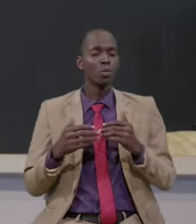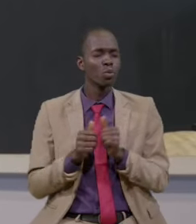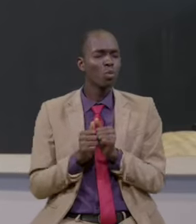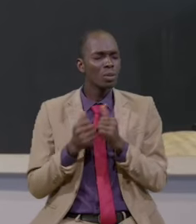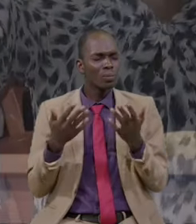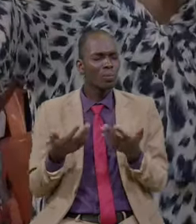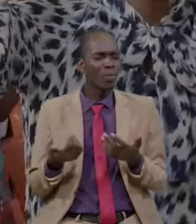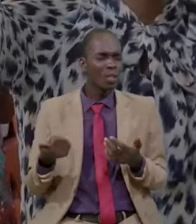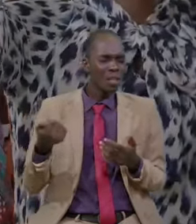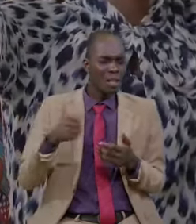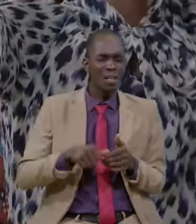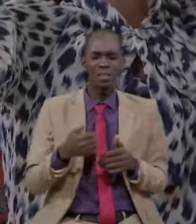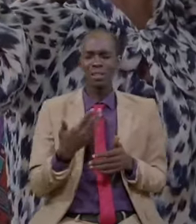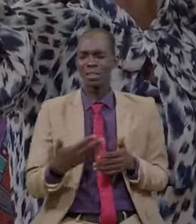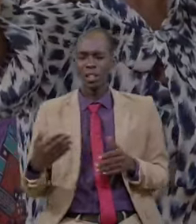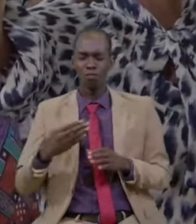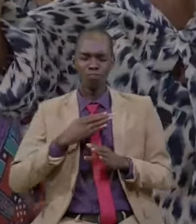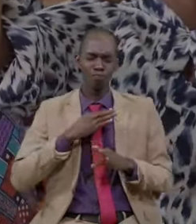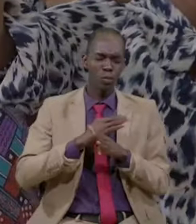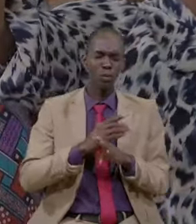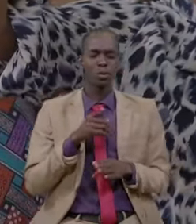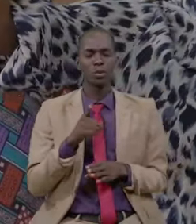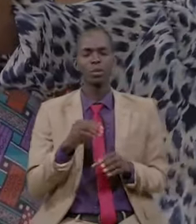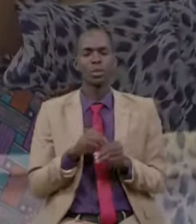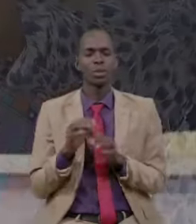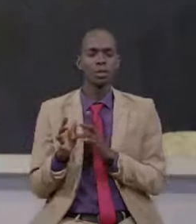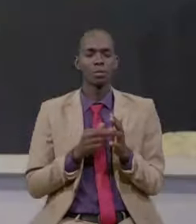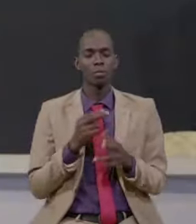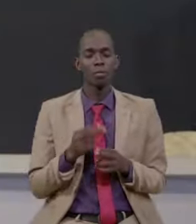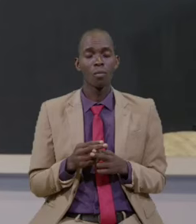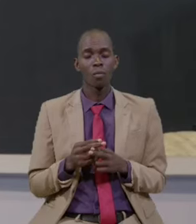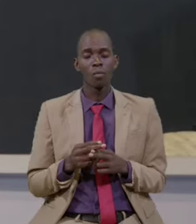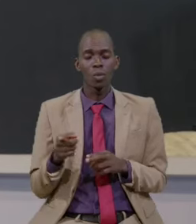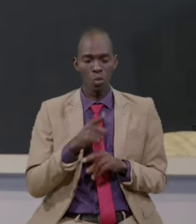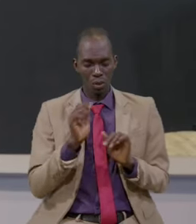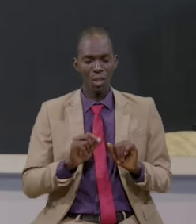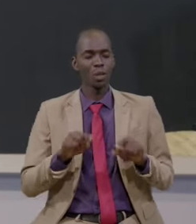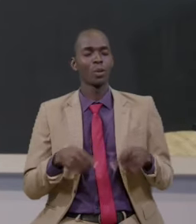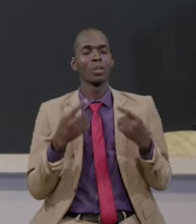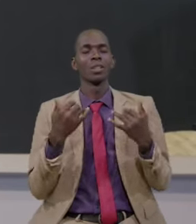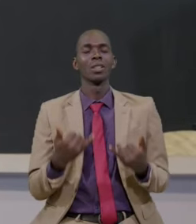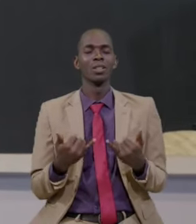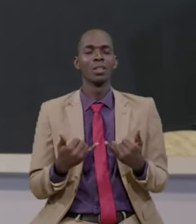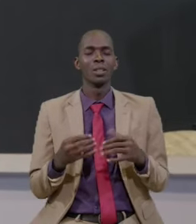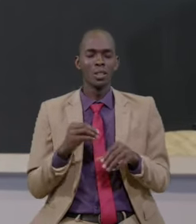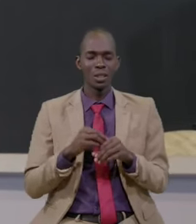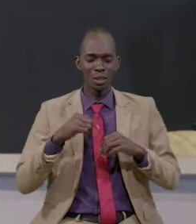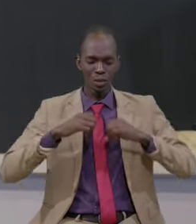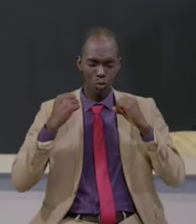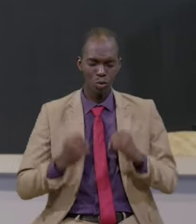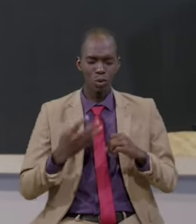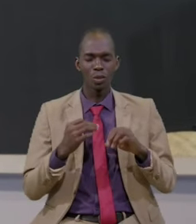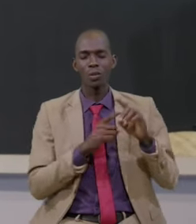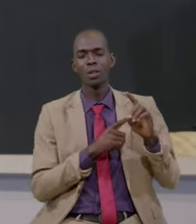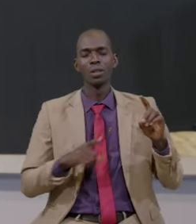sans rien qui puisse t'arrêter en chemin. Tu peux aller maintenant dans la force du Seigneur, dans